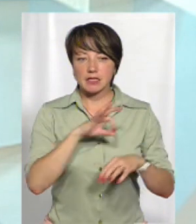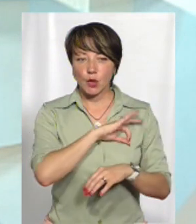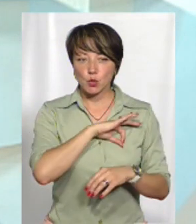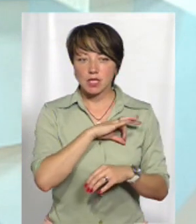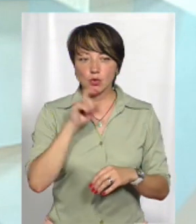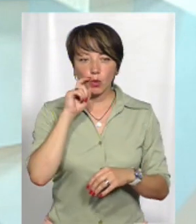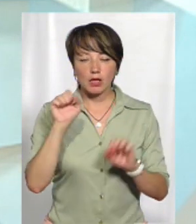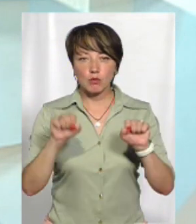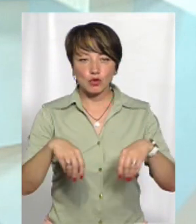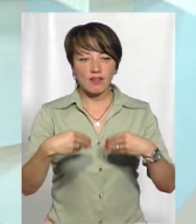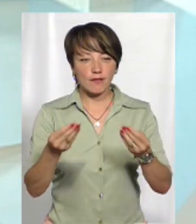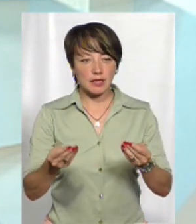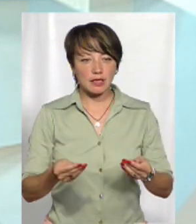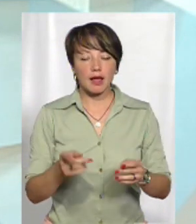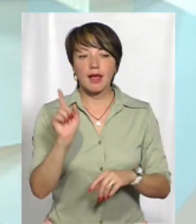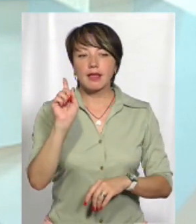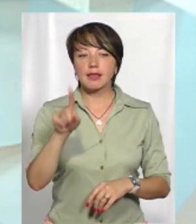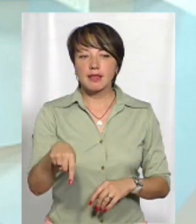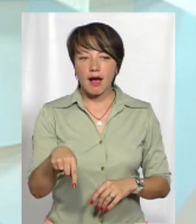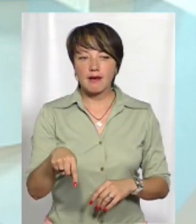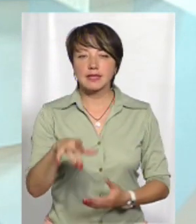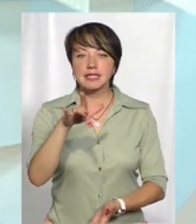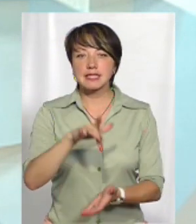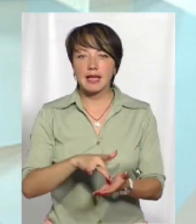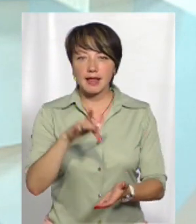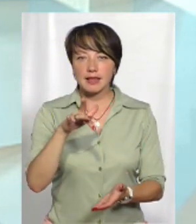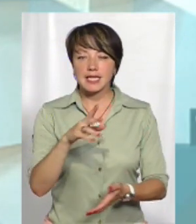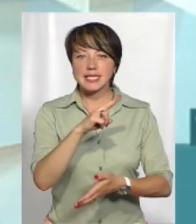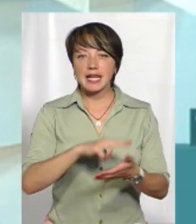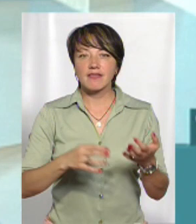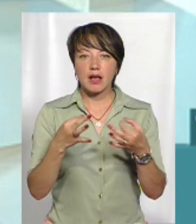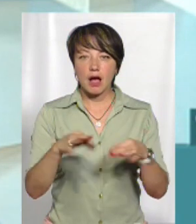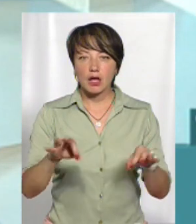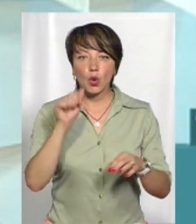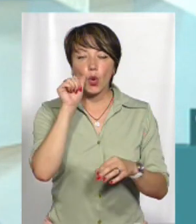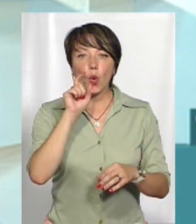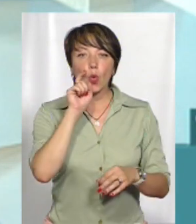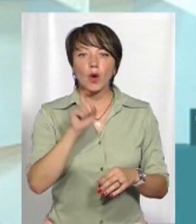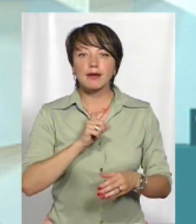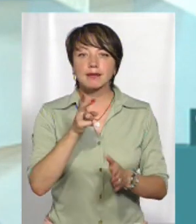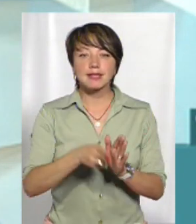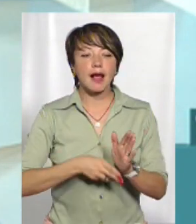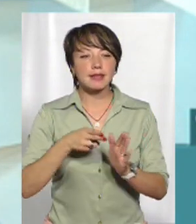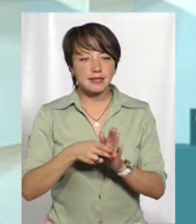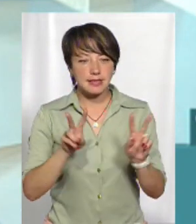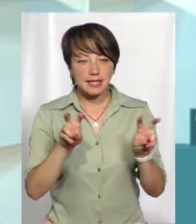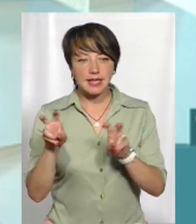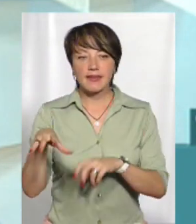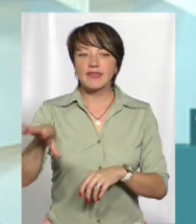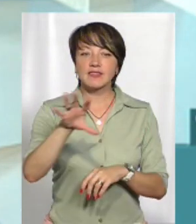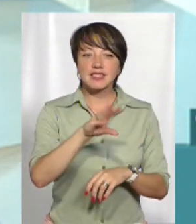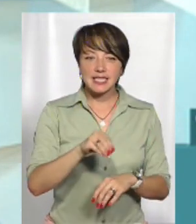юстиції України можуть видати. Навіть є Центр акредитованих сертифікатів ключів Укрзалізниці. Розумієте,